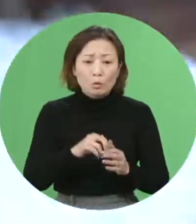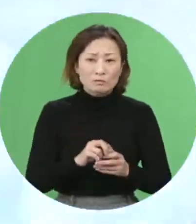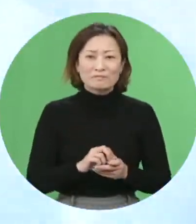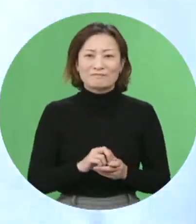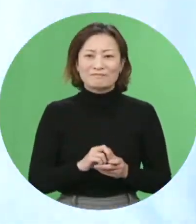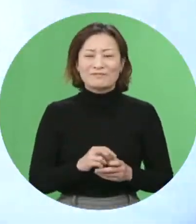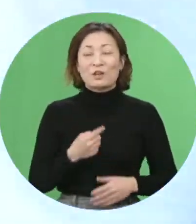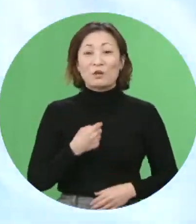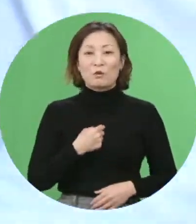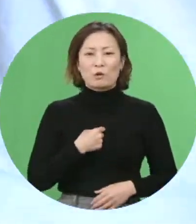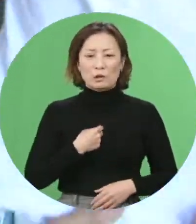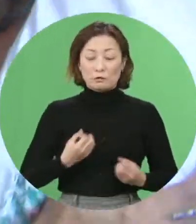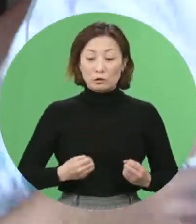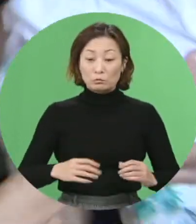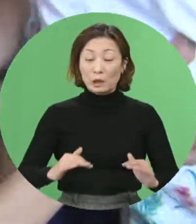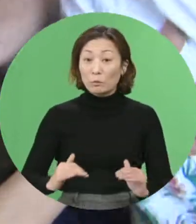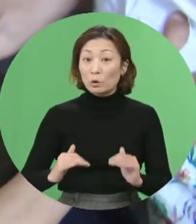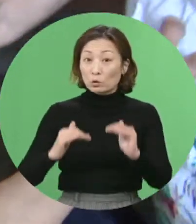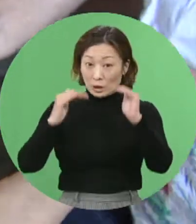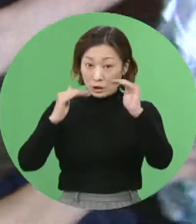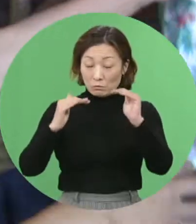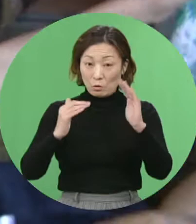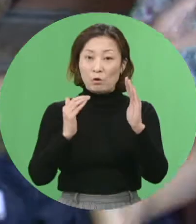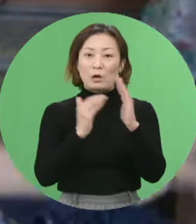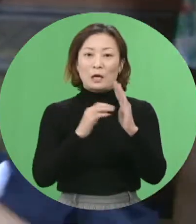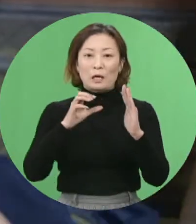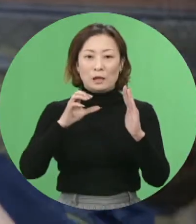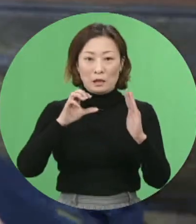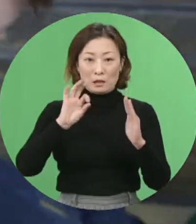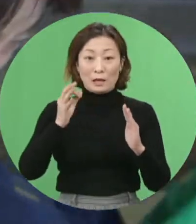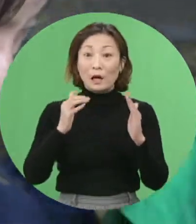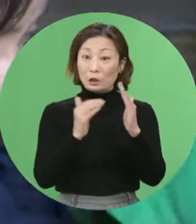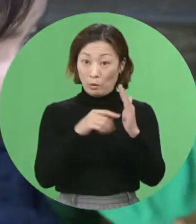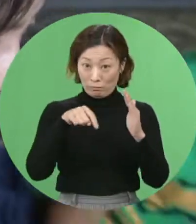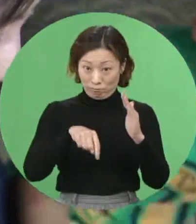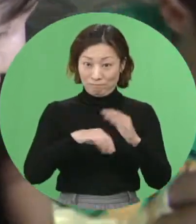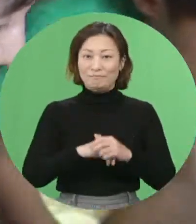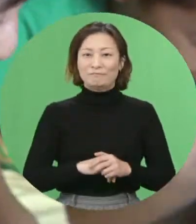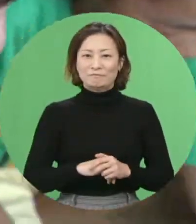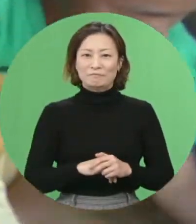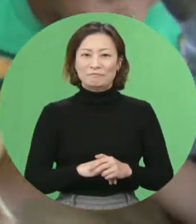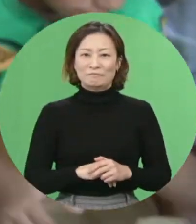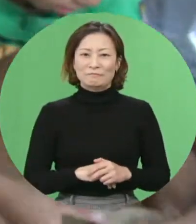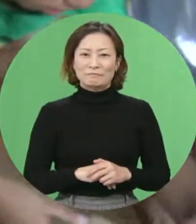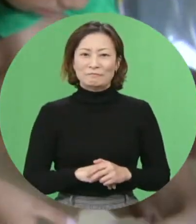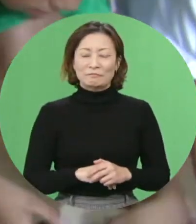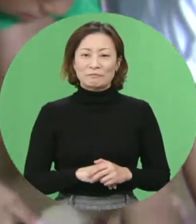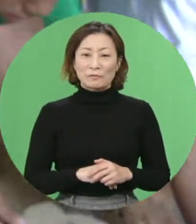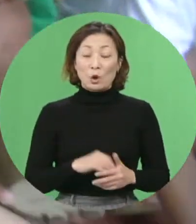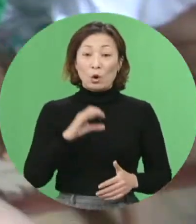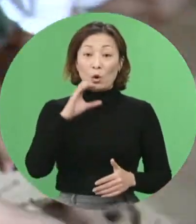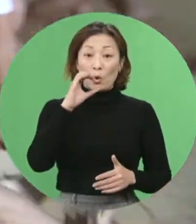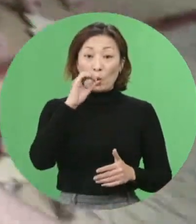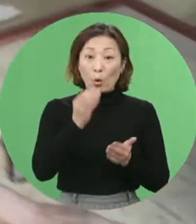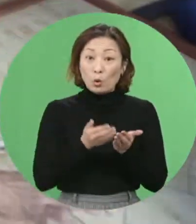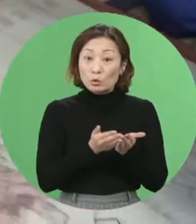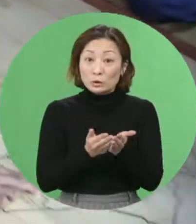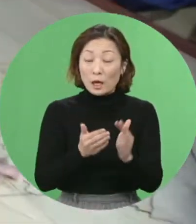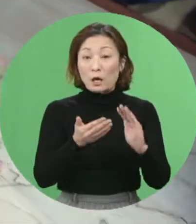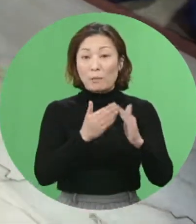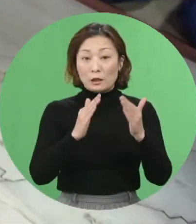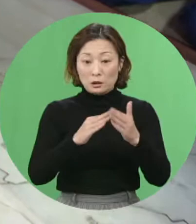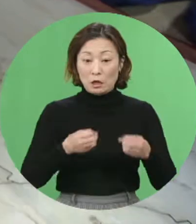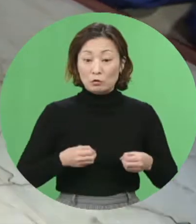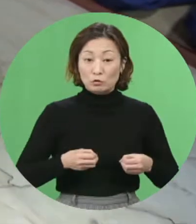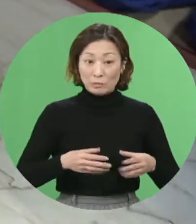上本町、 ここ 私は生まれも育ちも金岩なんです。でこのお船町で生まれ